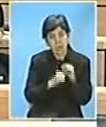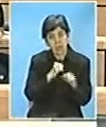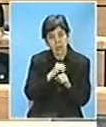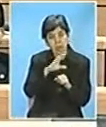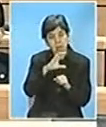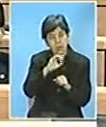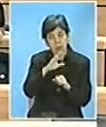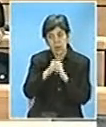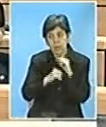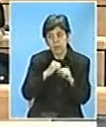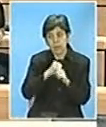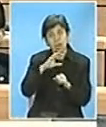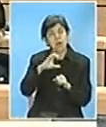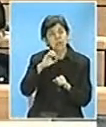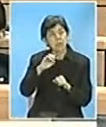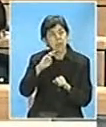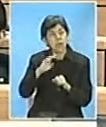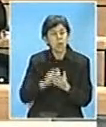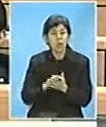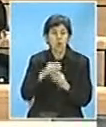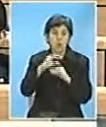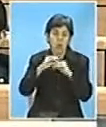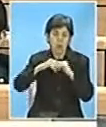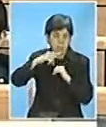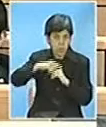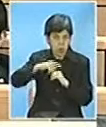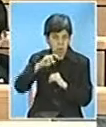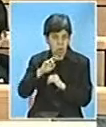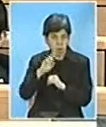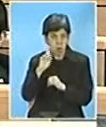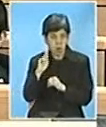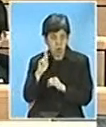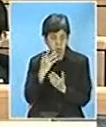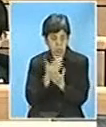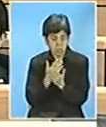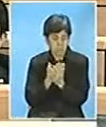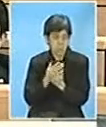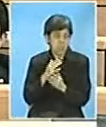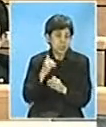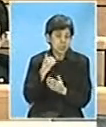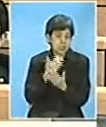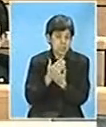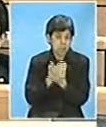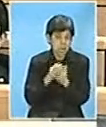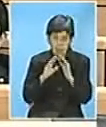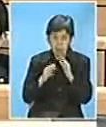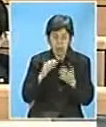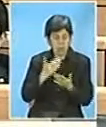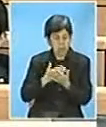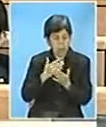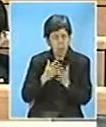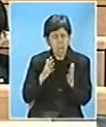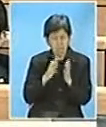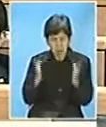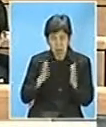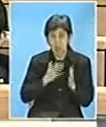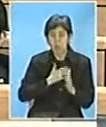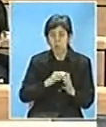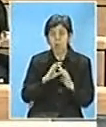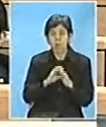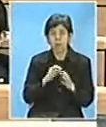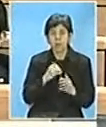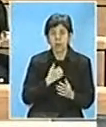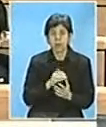ก็ดีหรือโครงการพรกนะครับ4ฉบับที่ผ่านมาซึ่งใช้เงินเป็นจำนวนมากดังนั้นเองผมก็เป็นห่วงว่